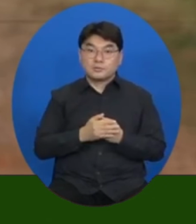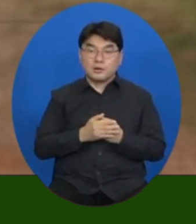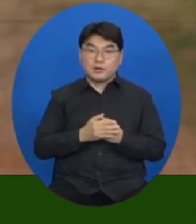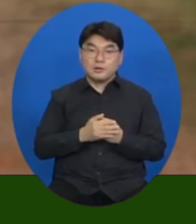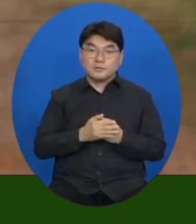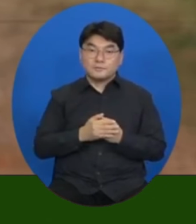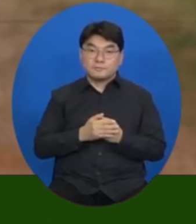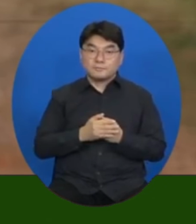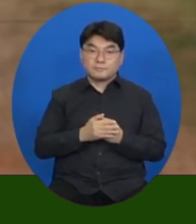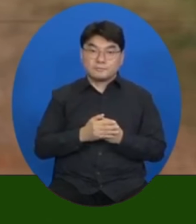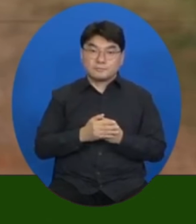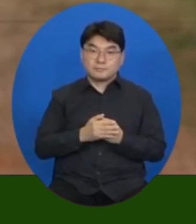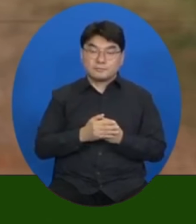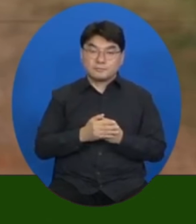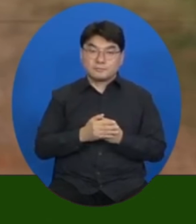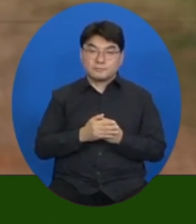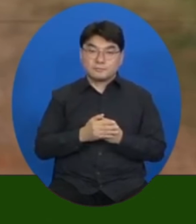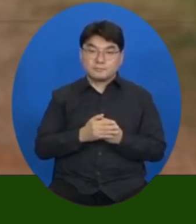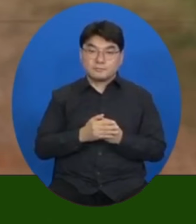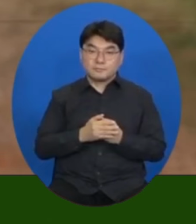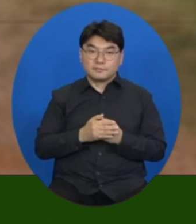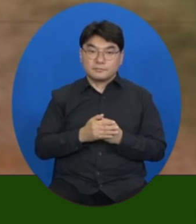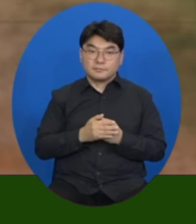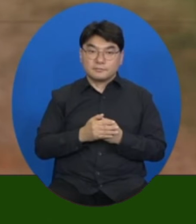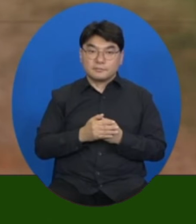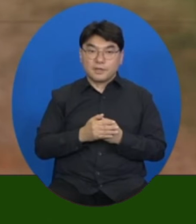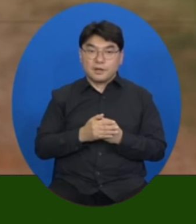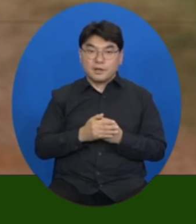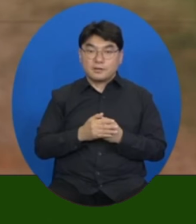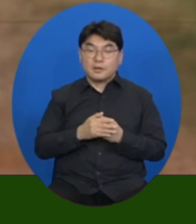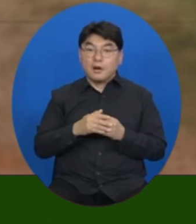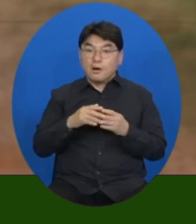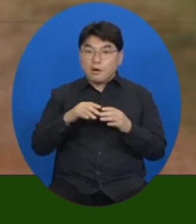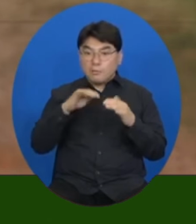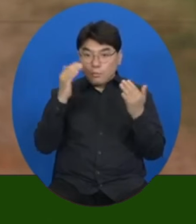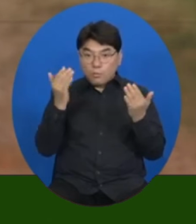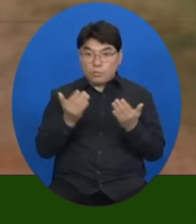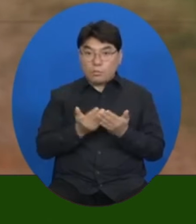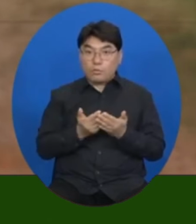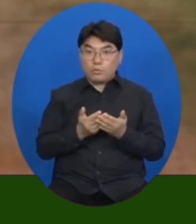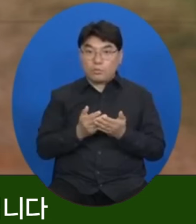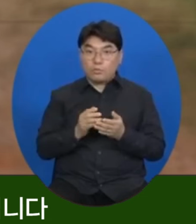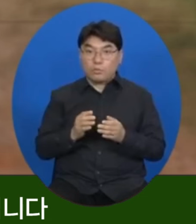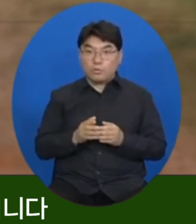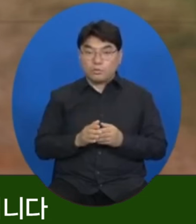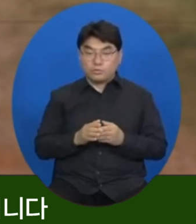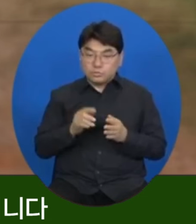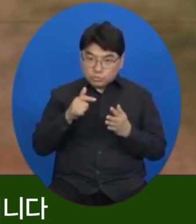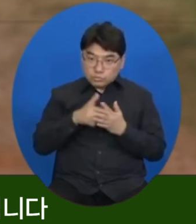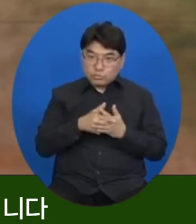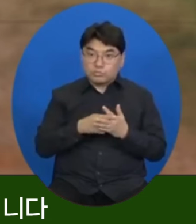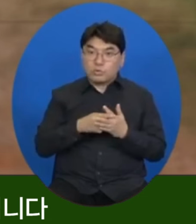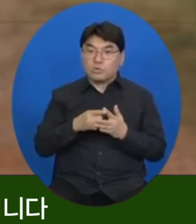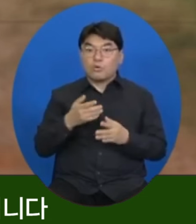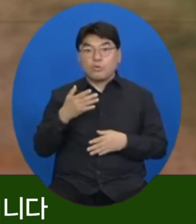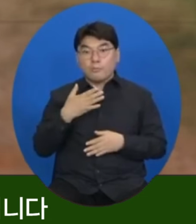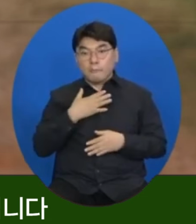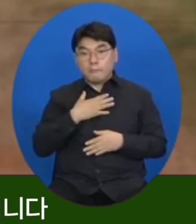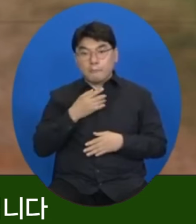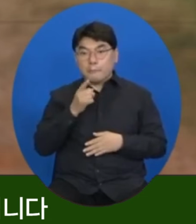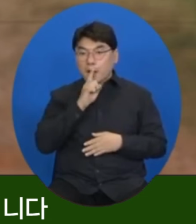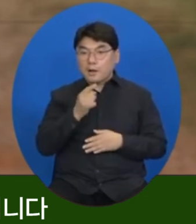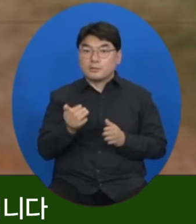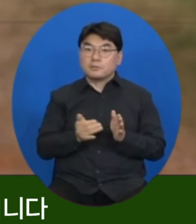있단 말이에요 다 통한다고 했는데가 보니까 다른데 와 있어 여러분